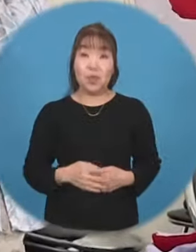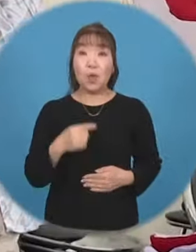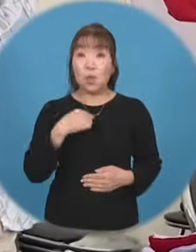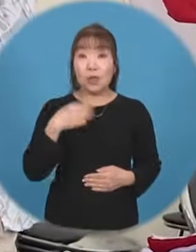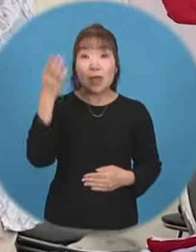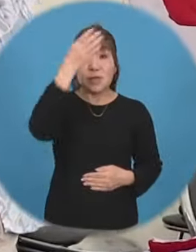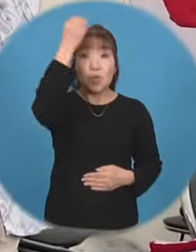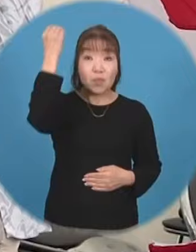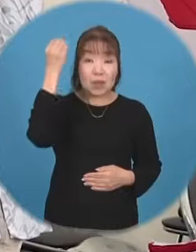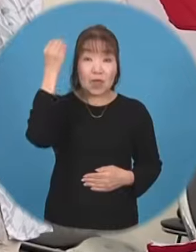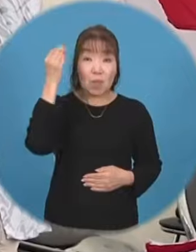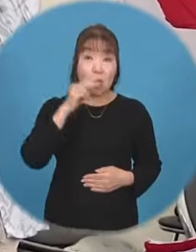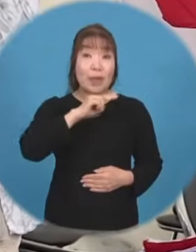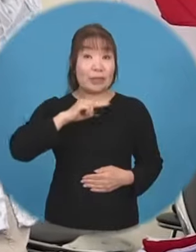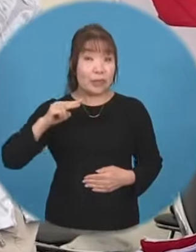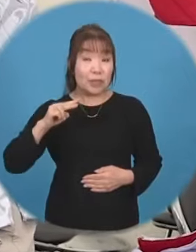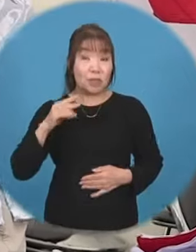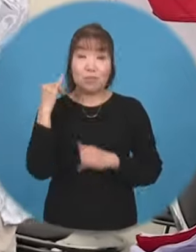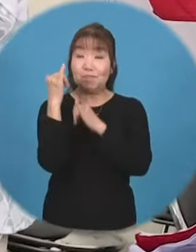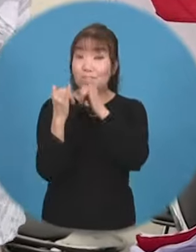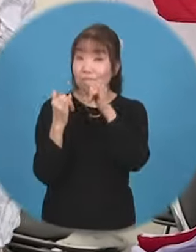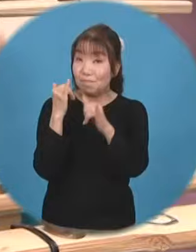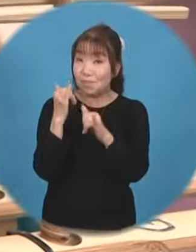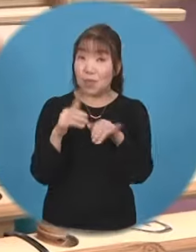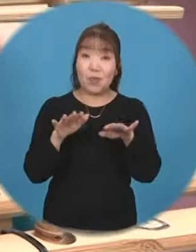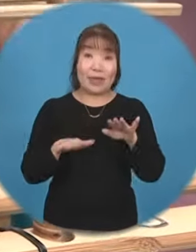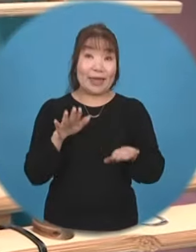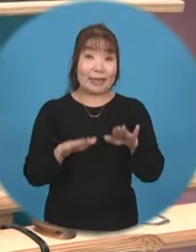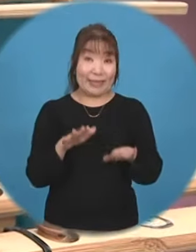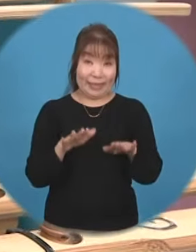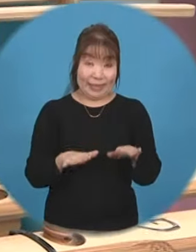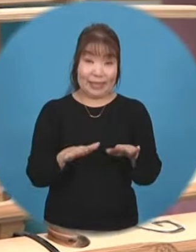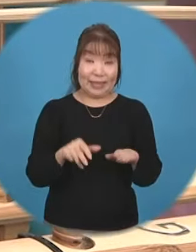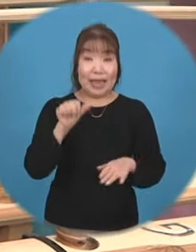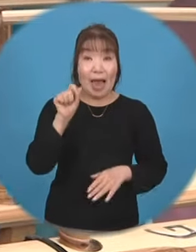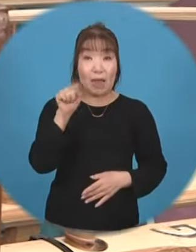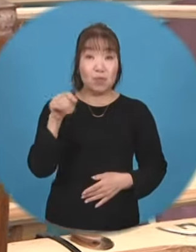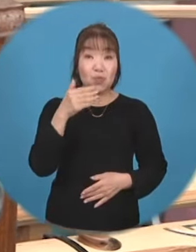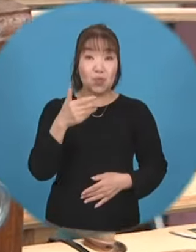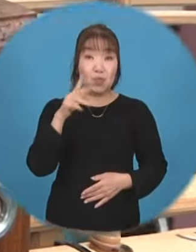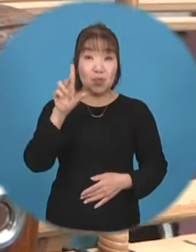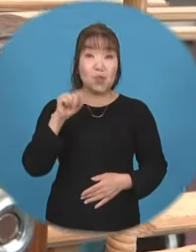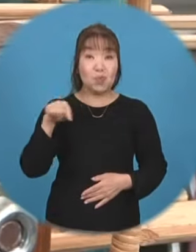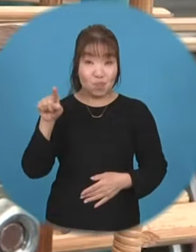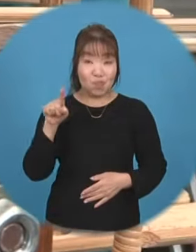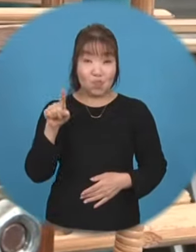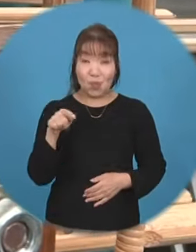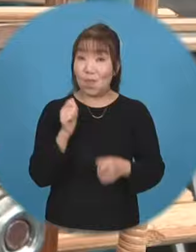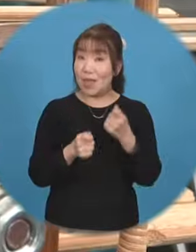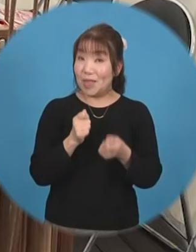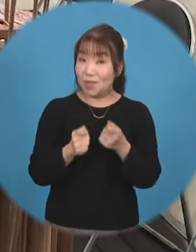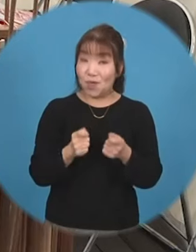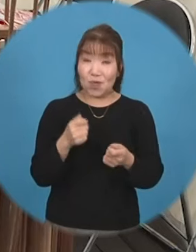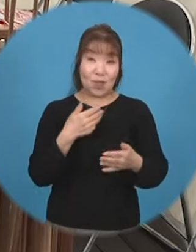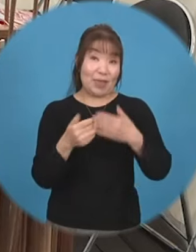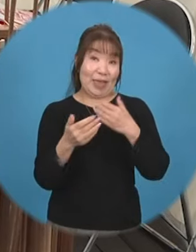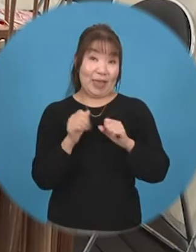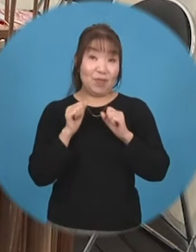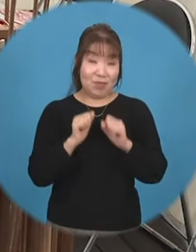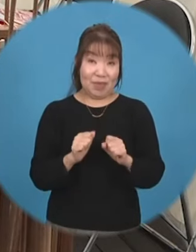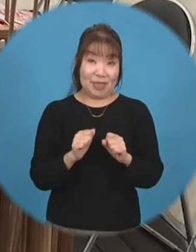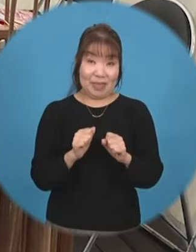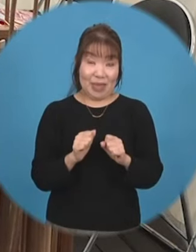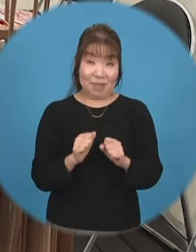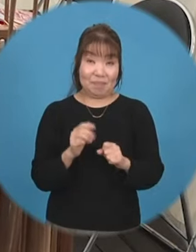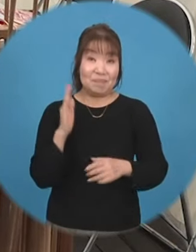私とミナモはインドネシアの伝統的な楽器アンクルンの演奏を体験してみました。 せー